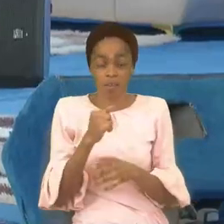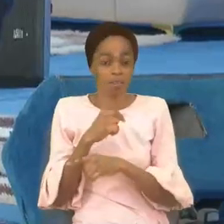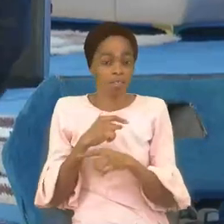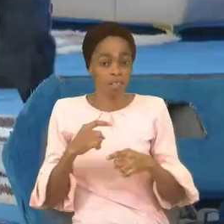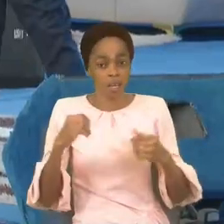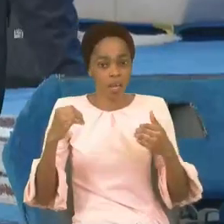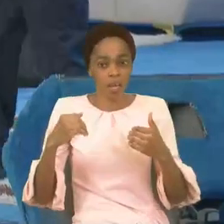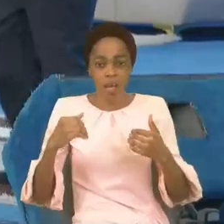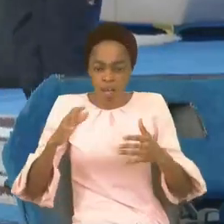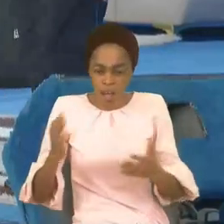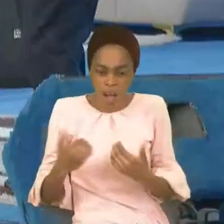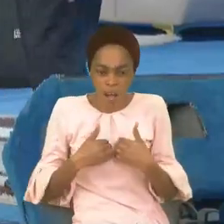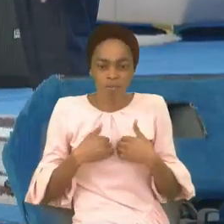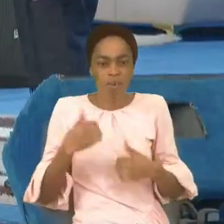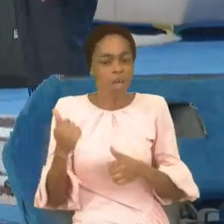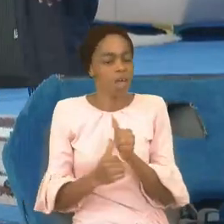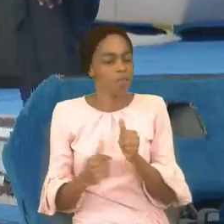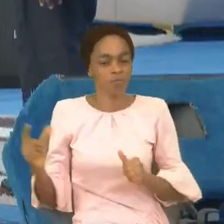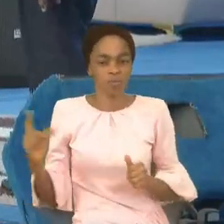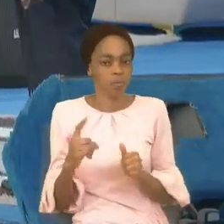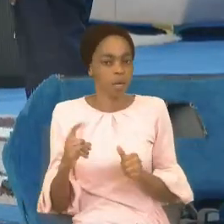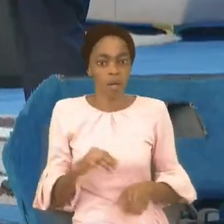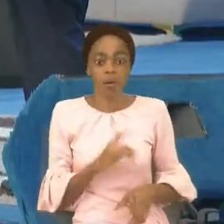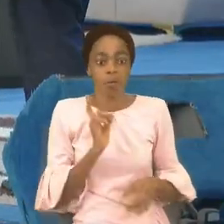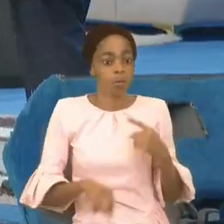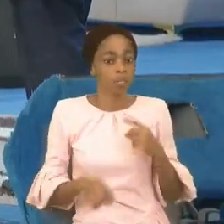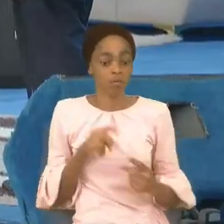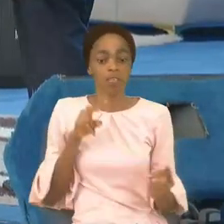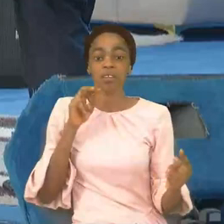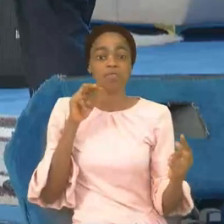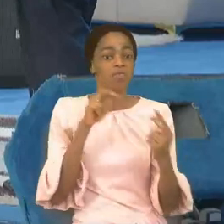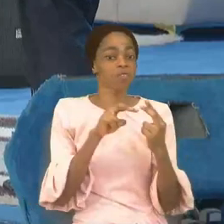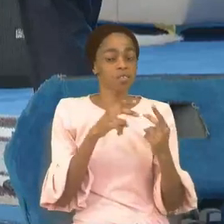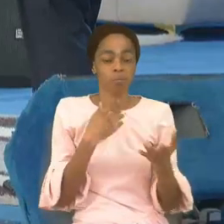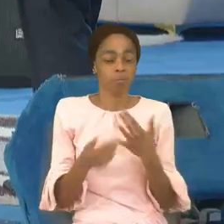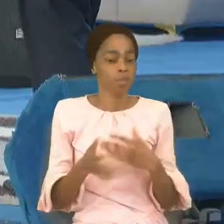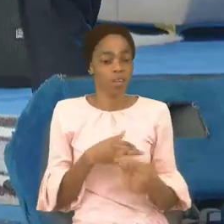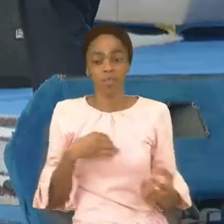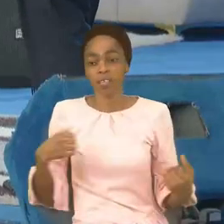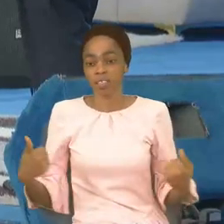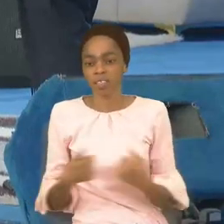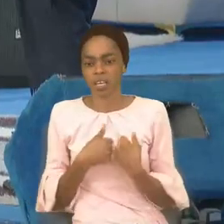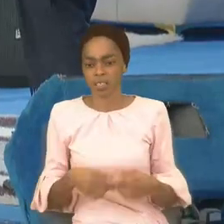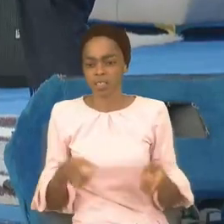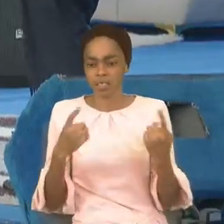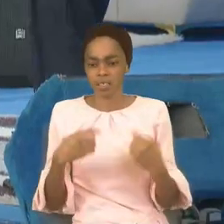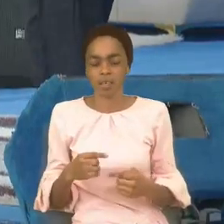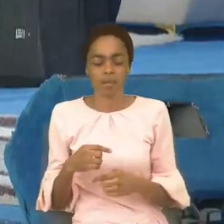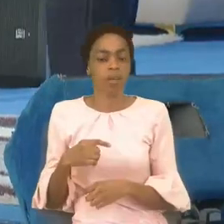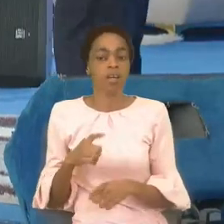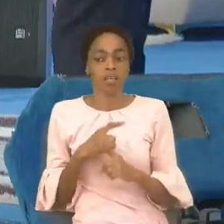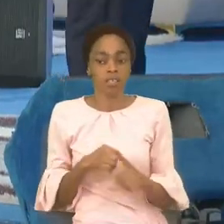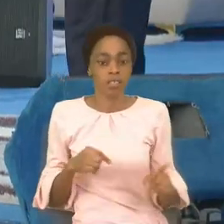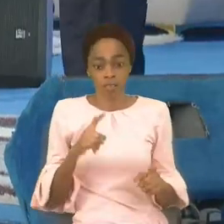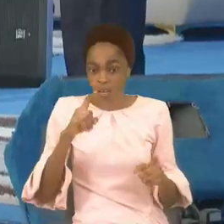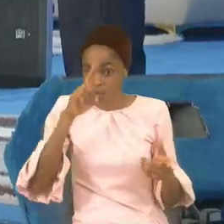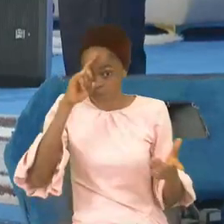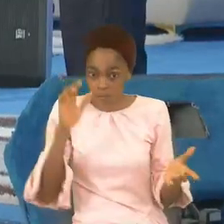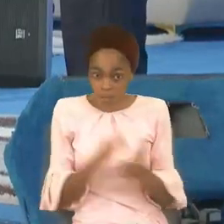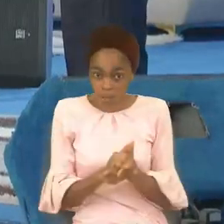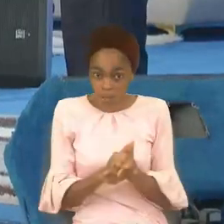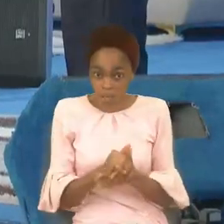qu'ils amènent partout. Et peu importe ce à quoi ils sont confrontés, peu importe les défis et les doctrines